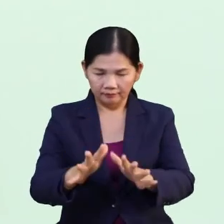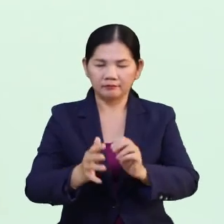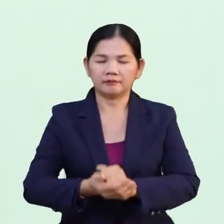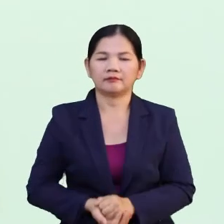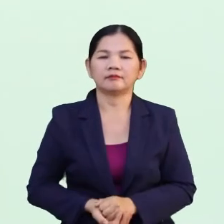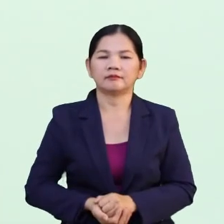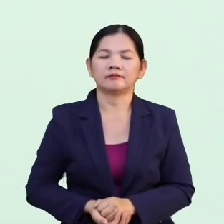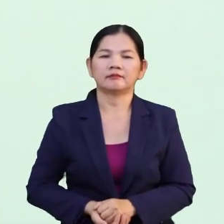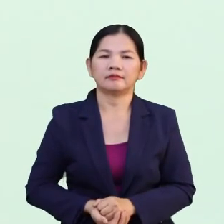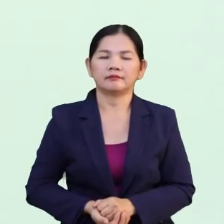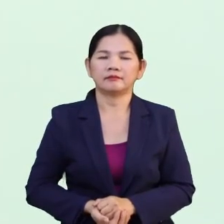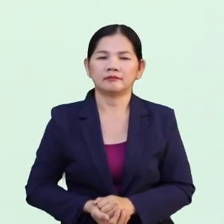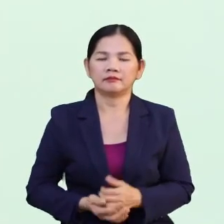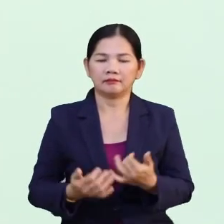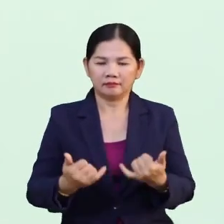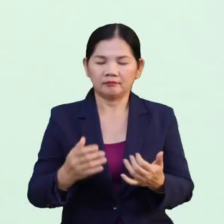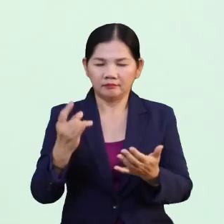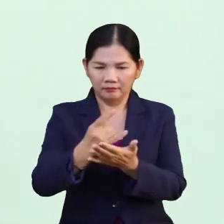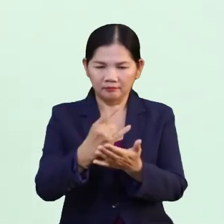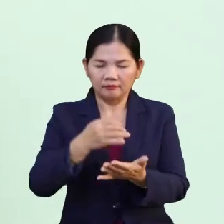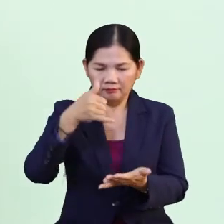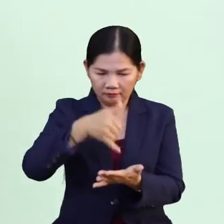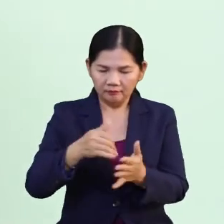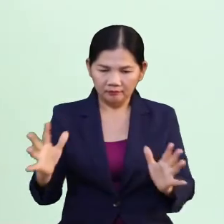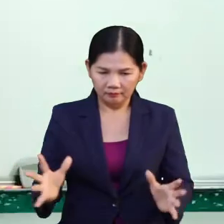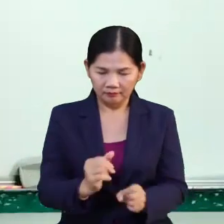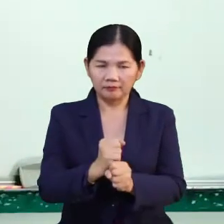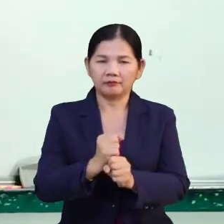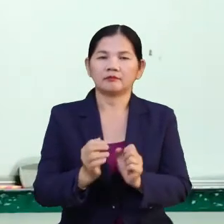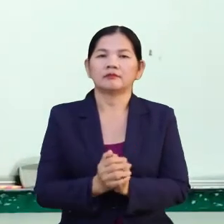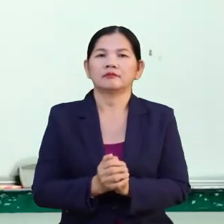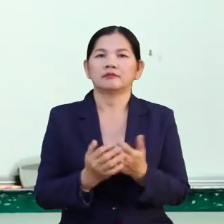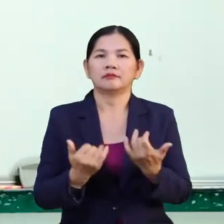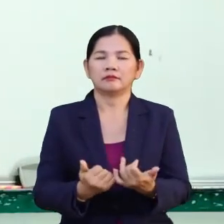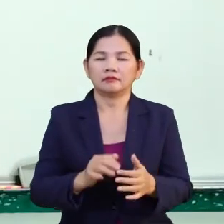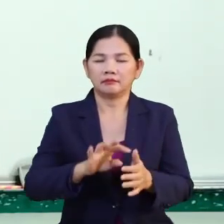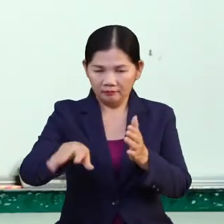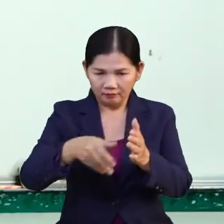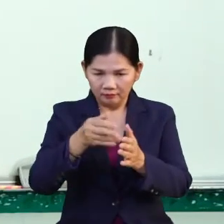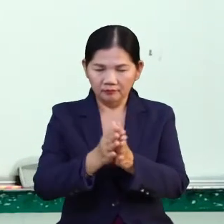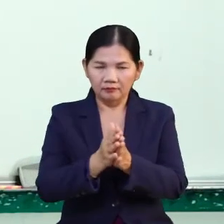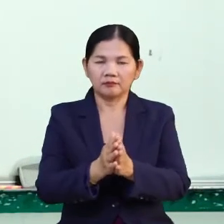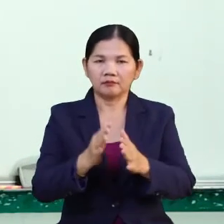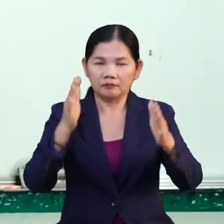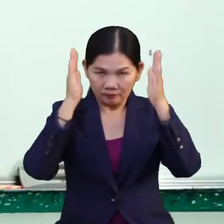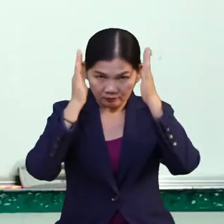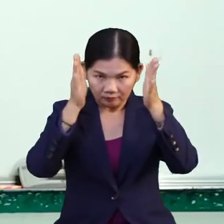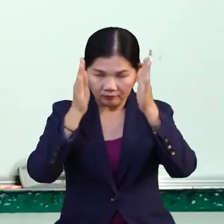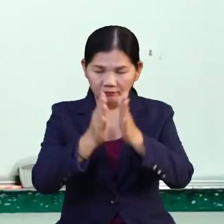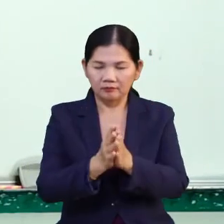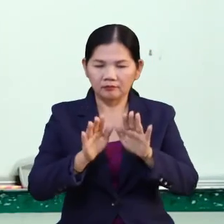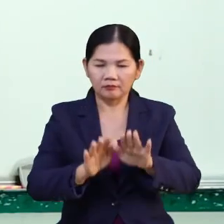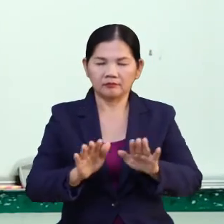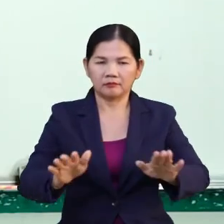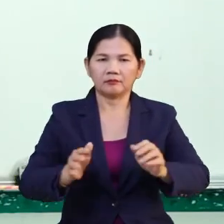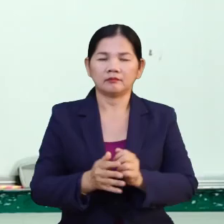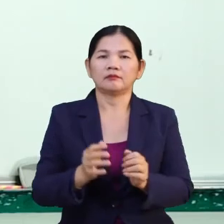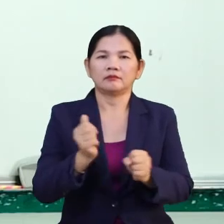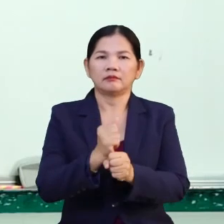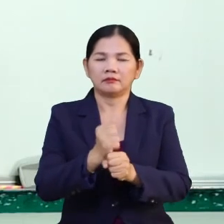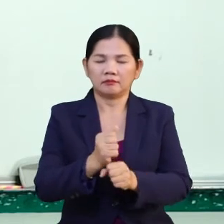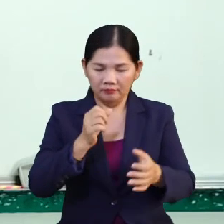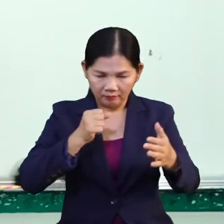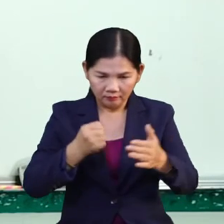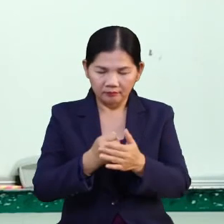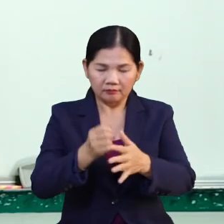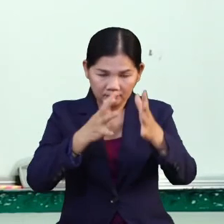ណាកូនចាឥឡូវមេរៀនរបស់យើងថ្ងៃនេះគឺបានបញ្ចប់ហើយចាអ្នកគ្រូសូមអរគុណចំពោះការយកចិត្តទុកដាក់របស់កូនទាំងអស់គ្នាក្នុងការកិត្តខំ